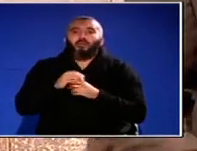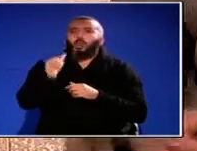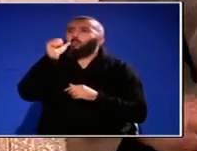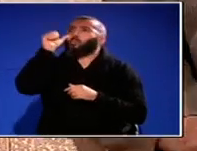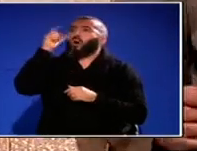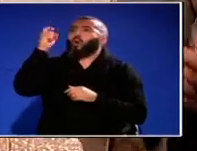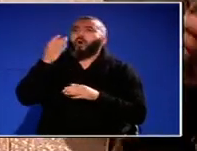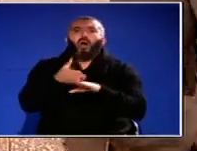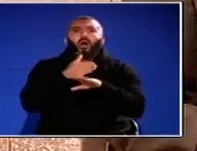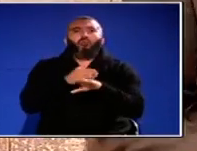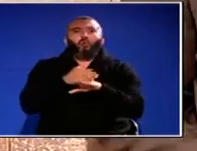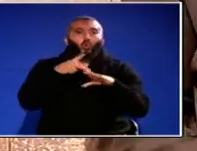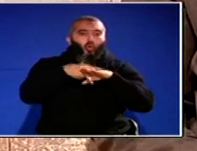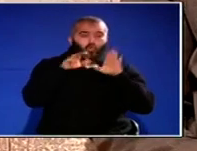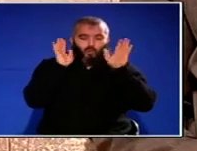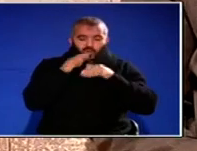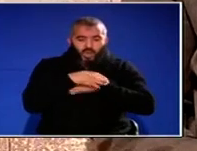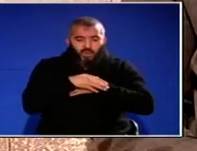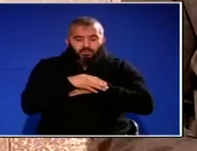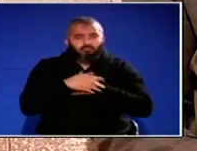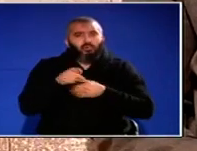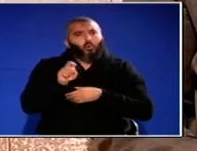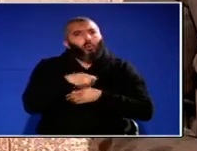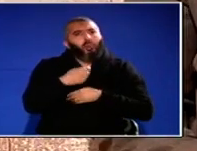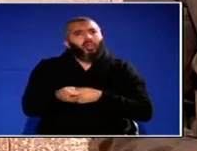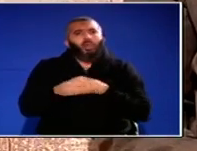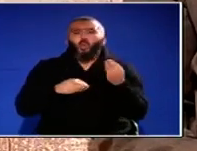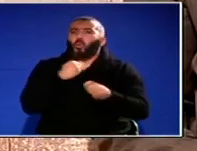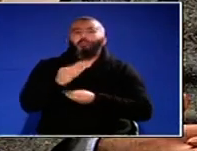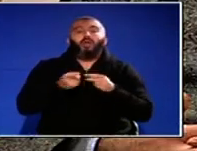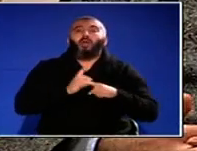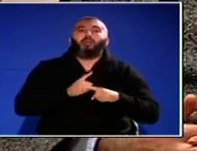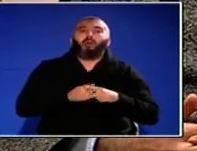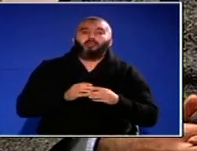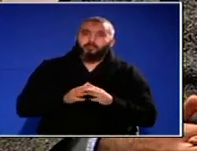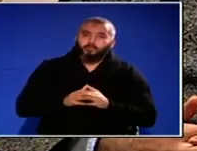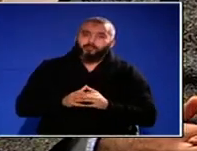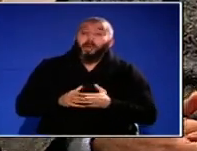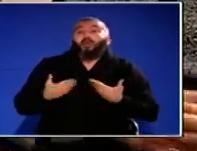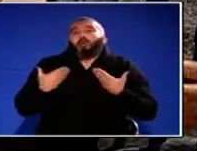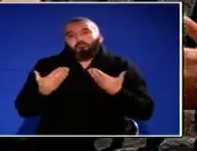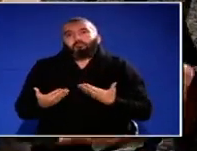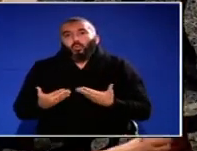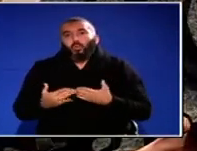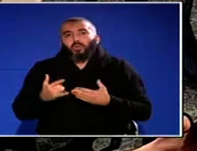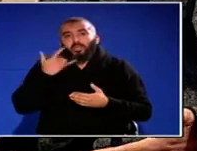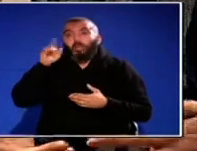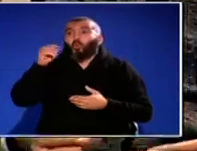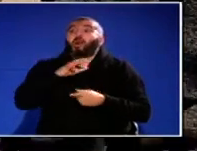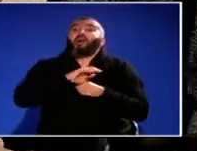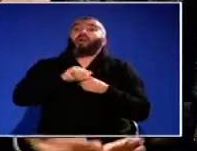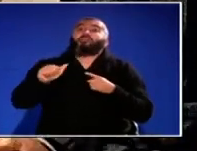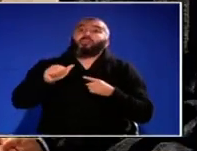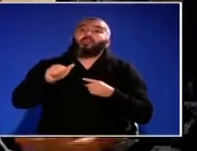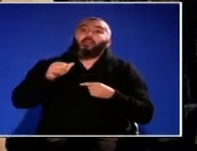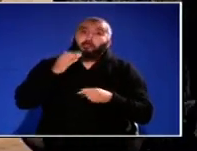يعني هل هذا الإنسان هذا الإمام هو بشر، هل يشرب هذا باعتبار أنه يعتبر سنية مثلا